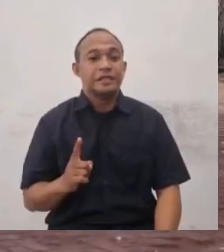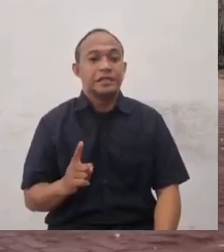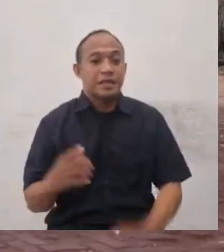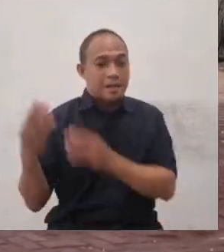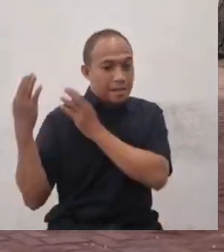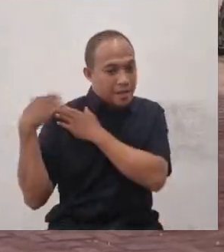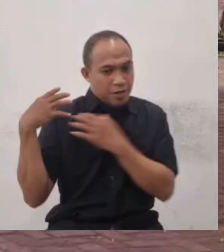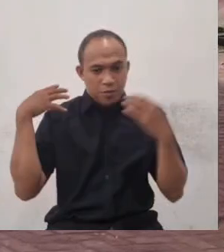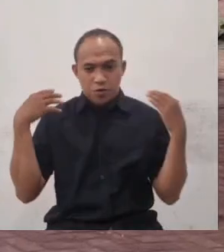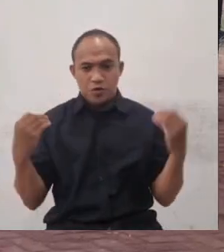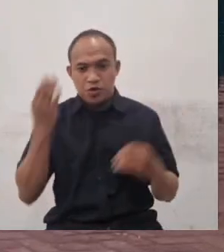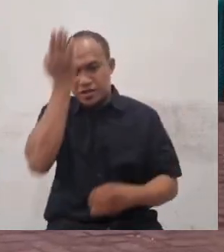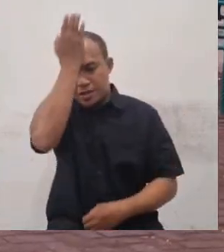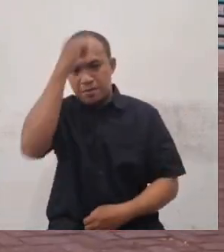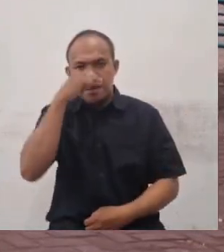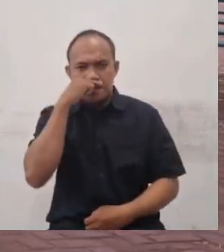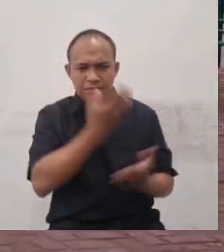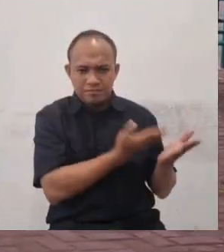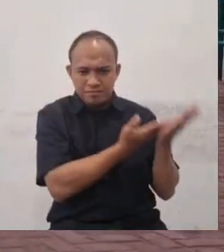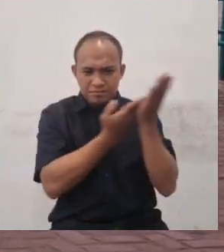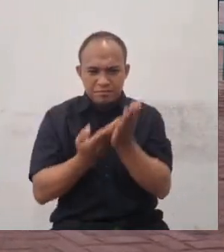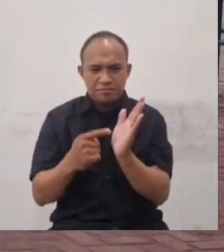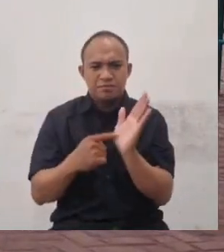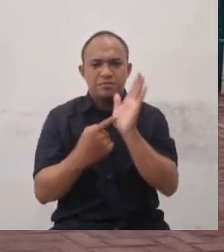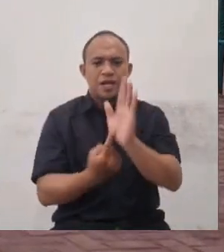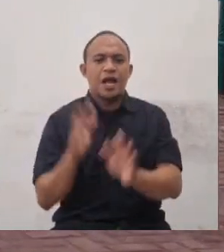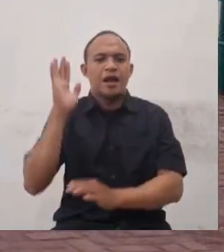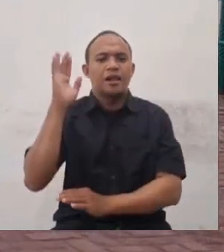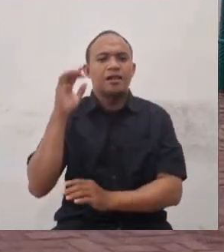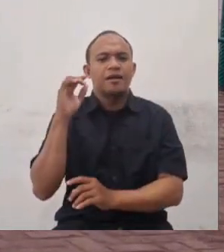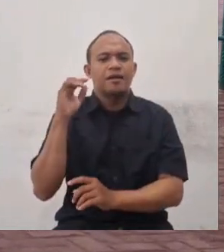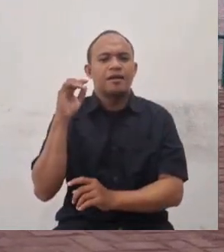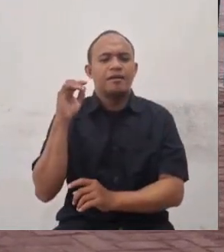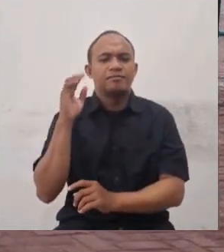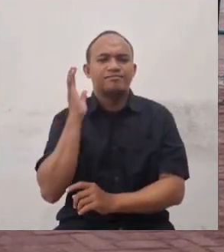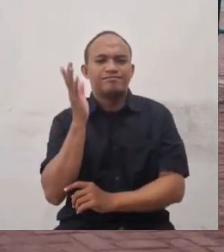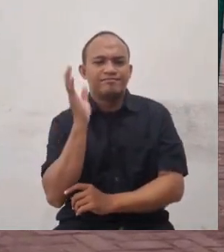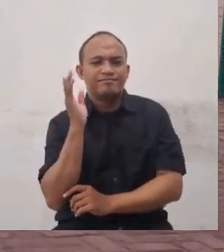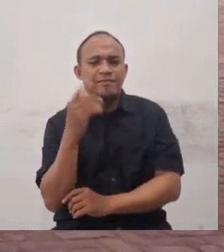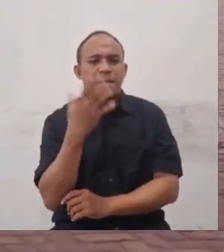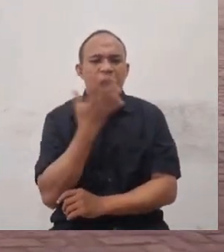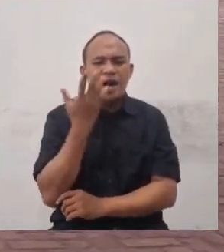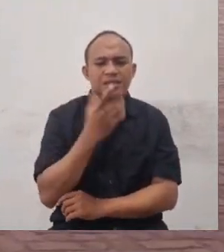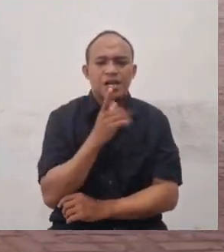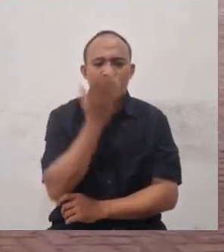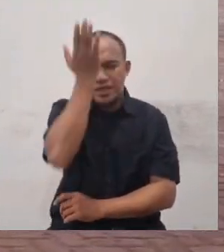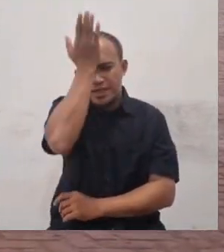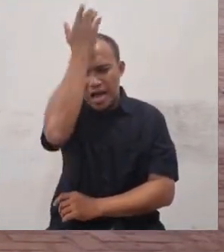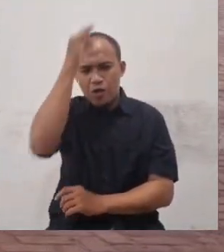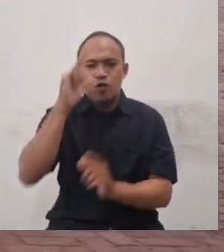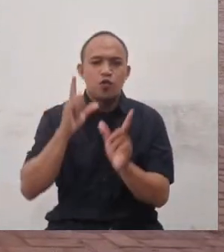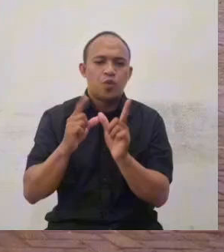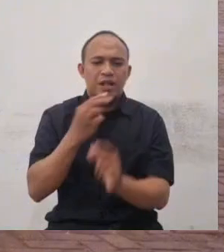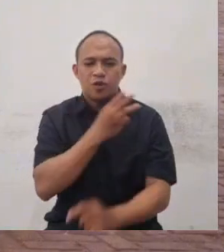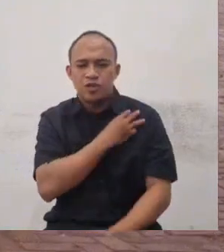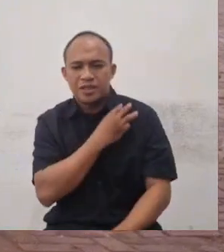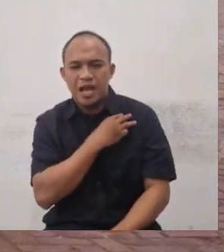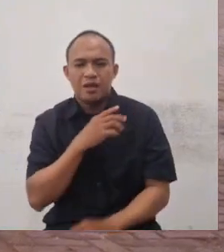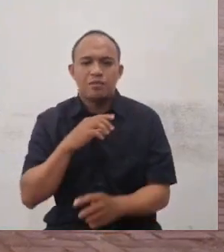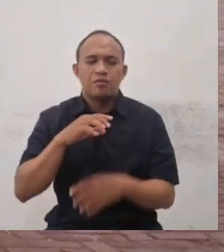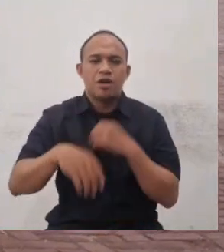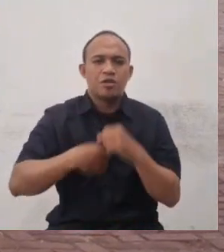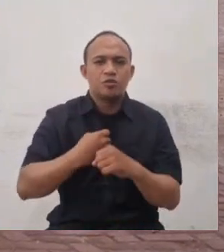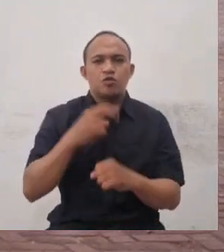Penjabat Gubernur Gorontalo Rudy Salahuddin menghadiri prosesi Mopo Tolungo, Wali Kota